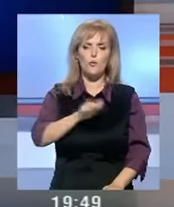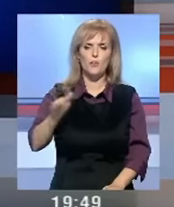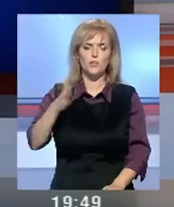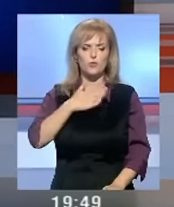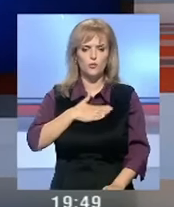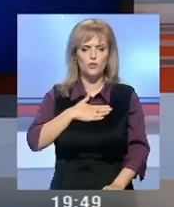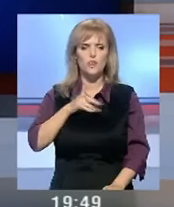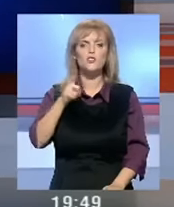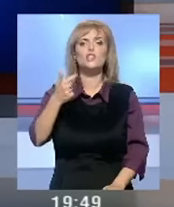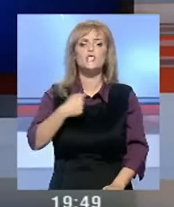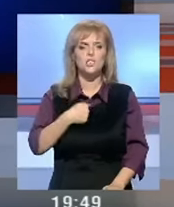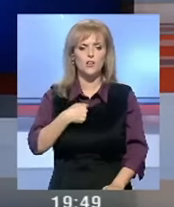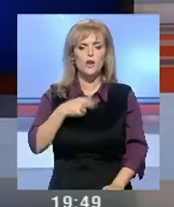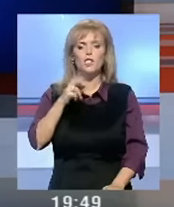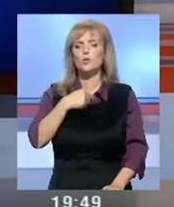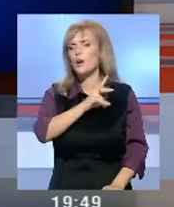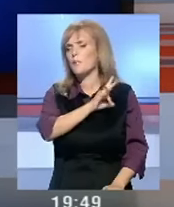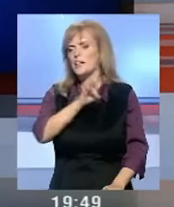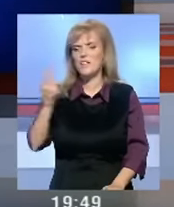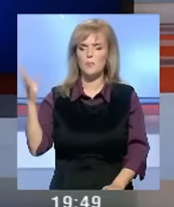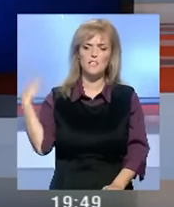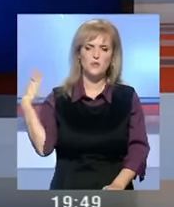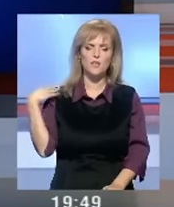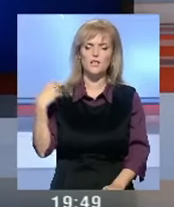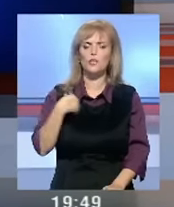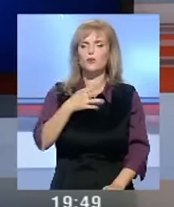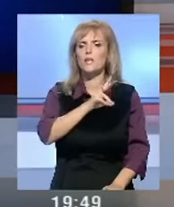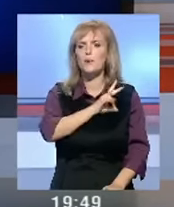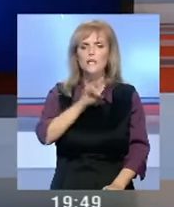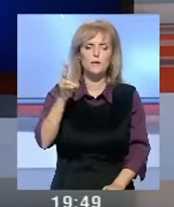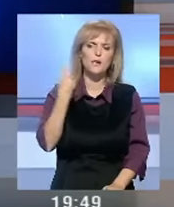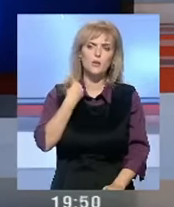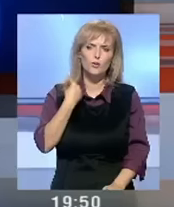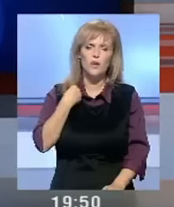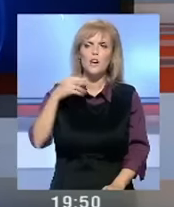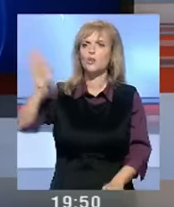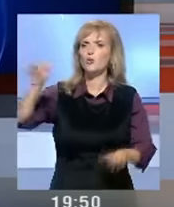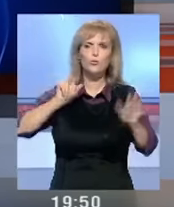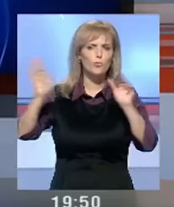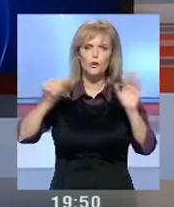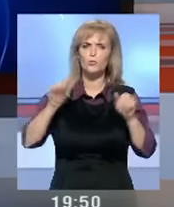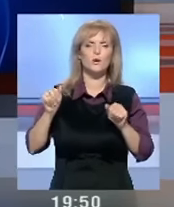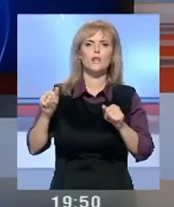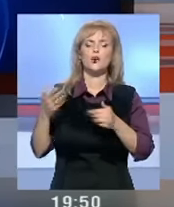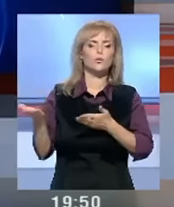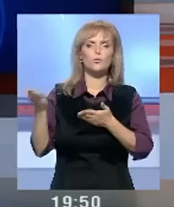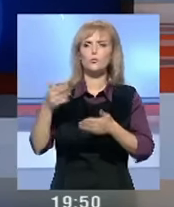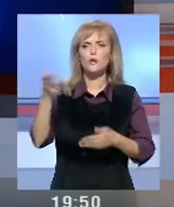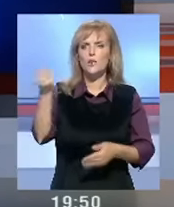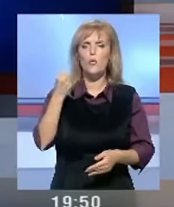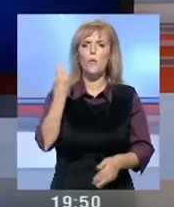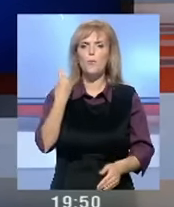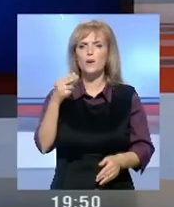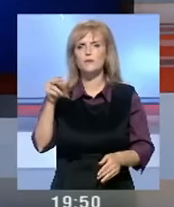nu am pe nimeni în spate, pentru că nu datorez nimănui nimic, pentru că nu iau bani și nu primesc indicații de la nimeni. de la